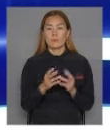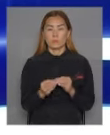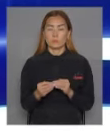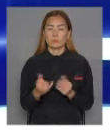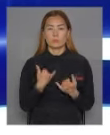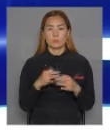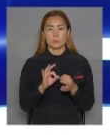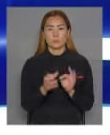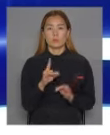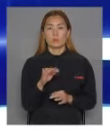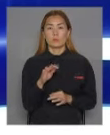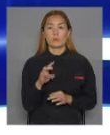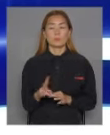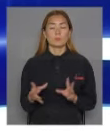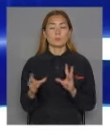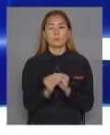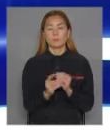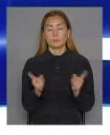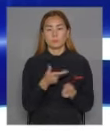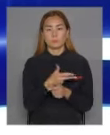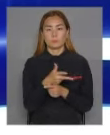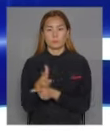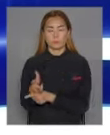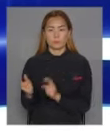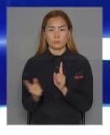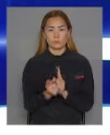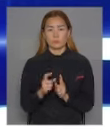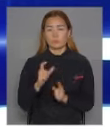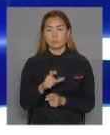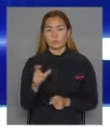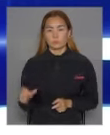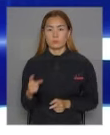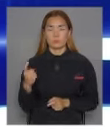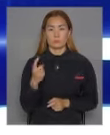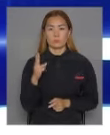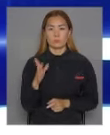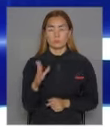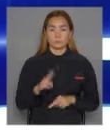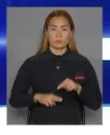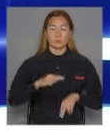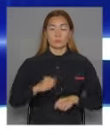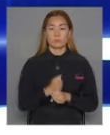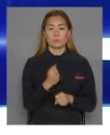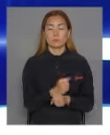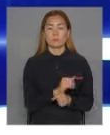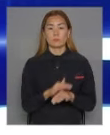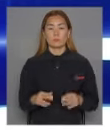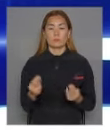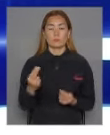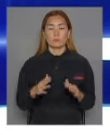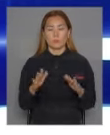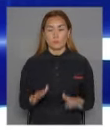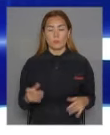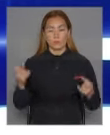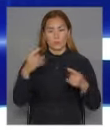Моя коллега Аружан Эркинбек вместе со съемочной группой побывали на одном объекте, где ведутся строительные работы детской площадки,